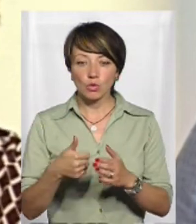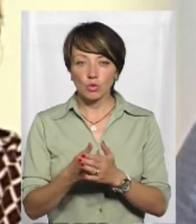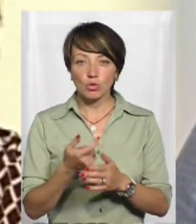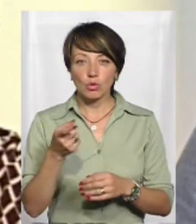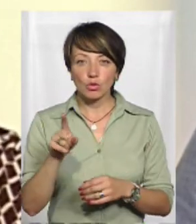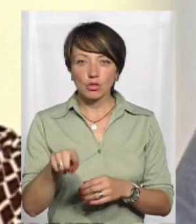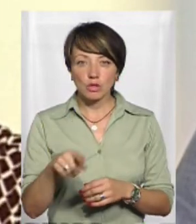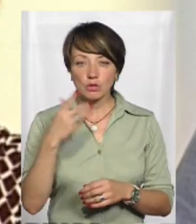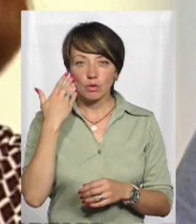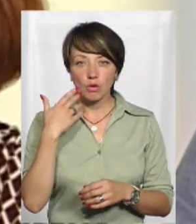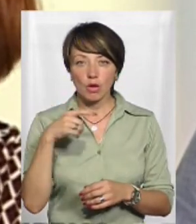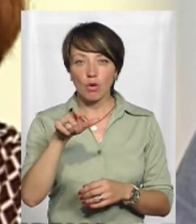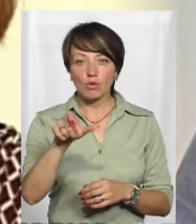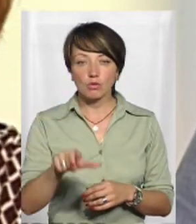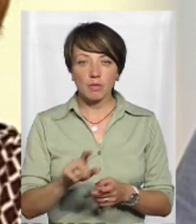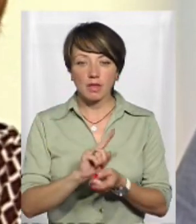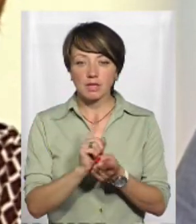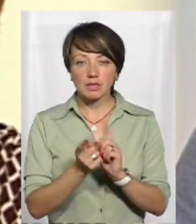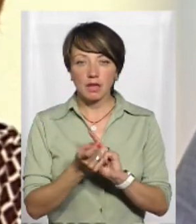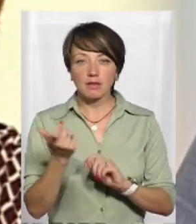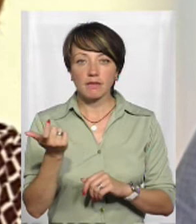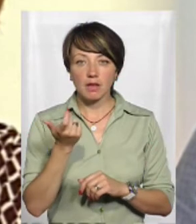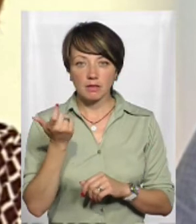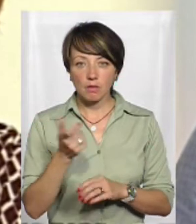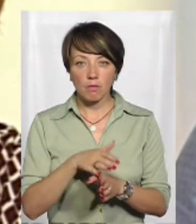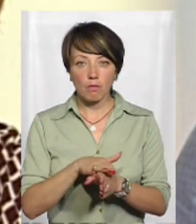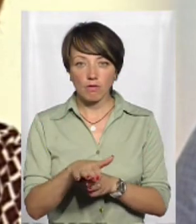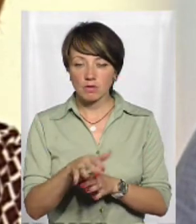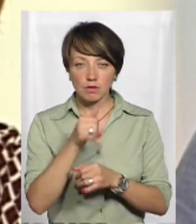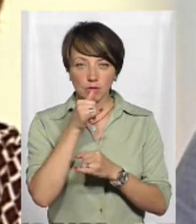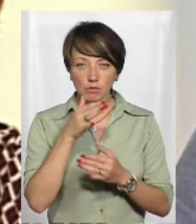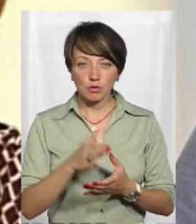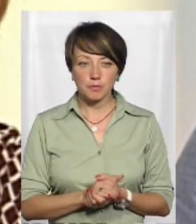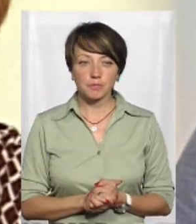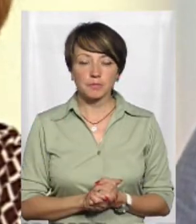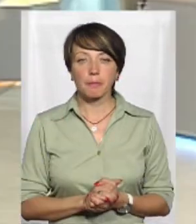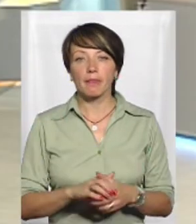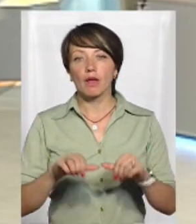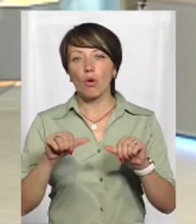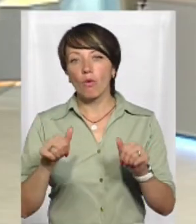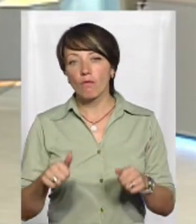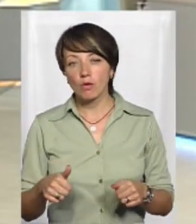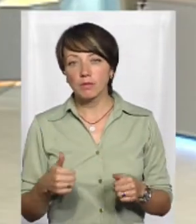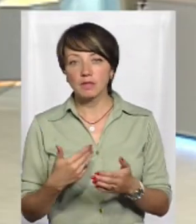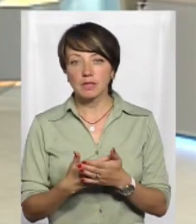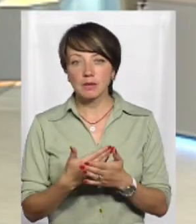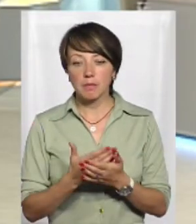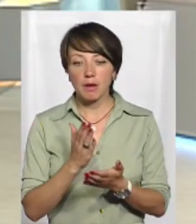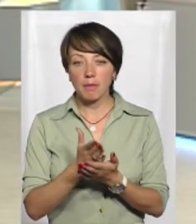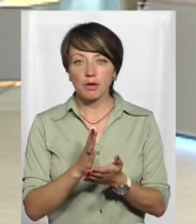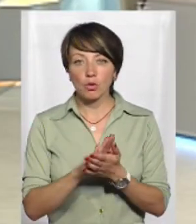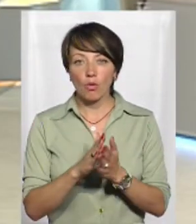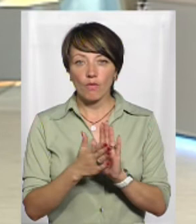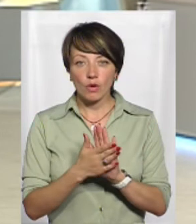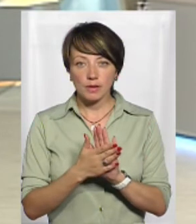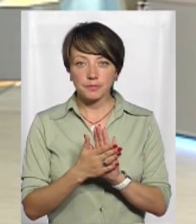особа не стане власником нерухомості, нерухомістю не можна. Тобто оформлювати прямі договори з